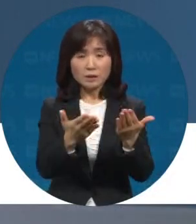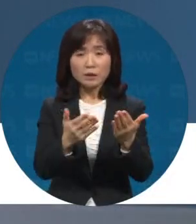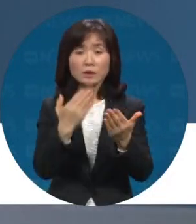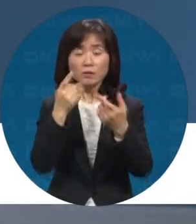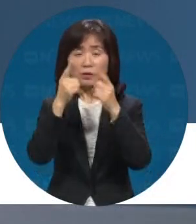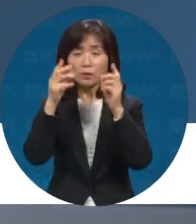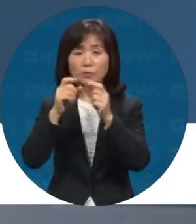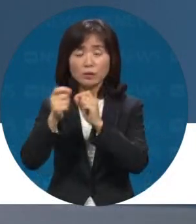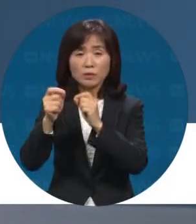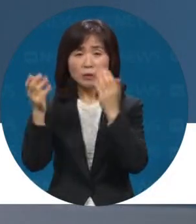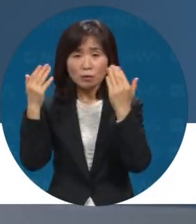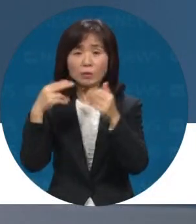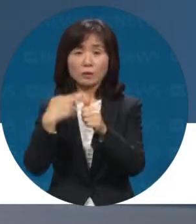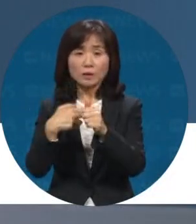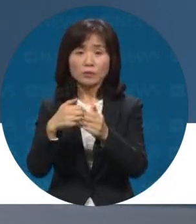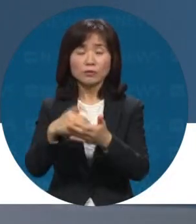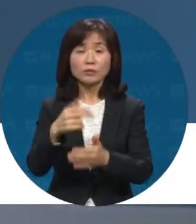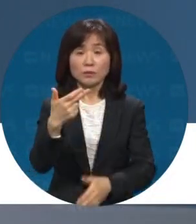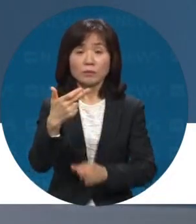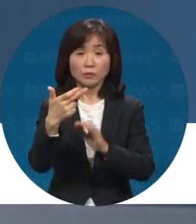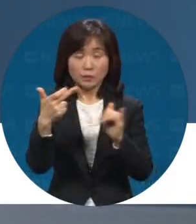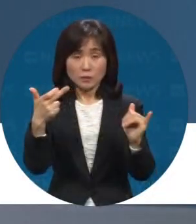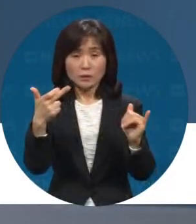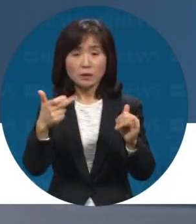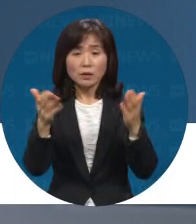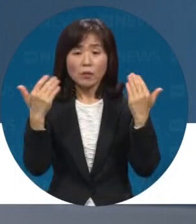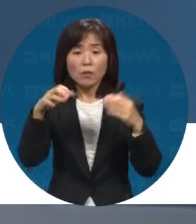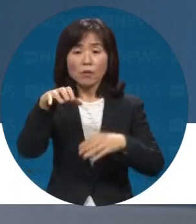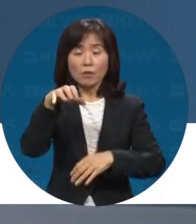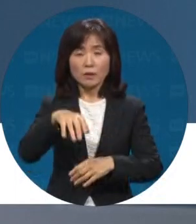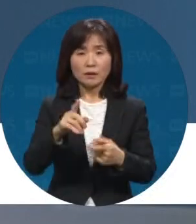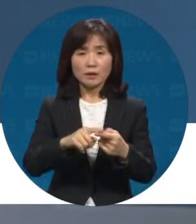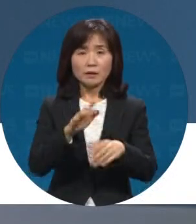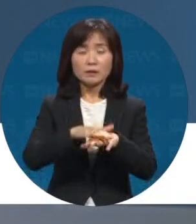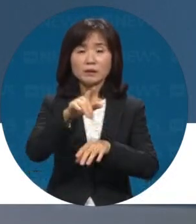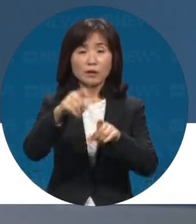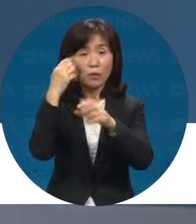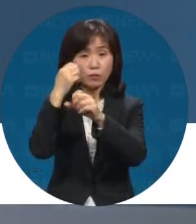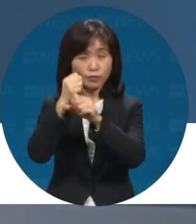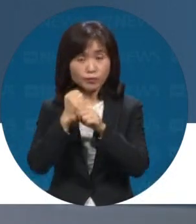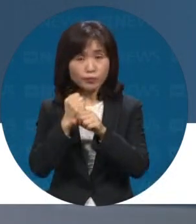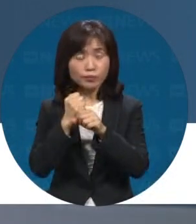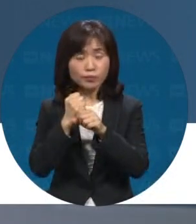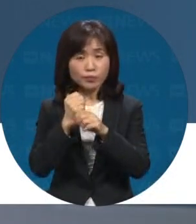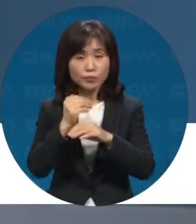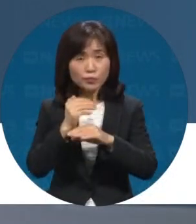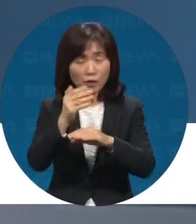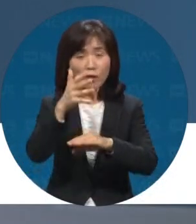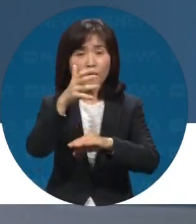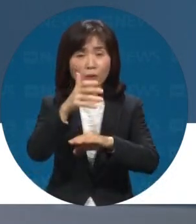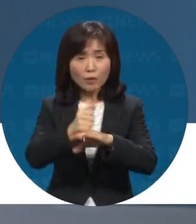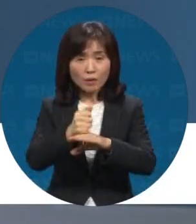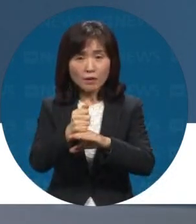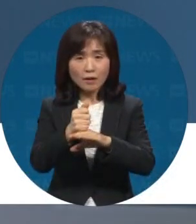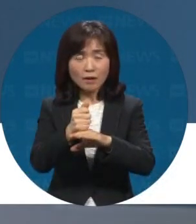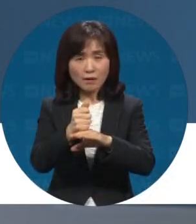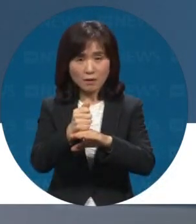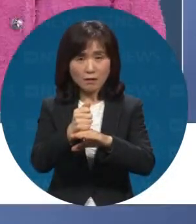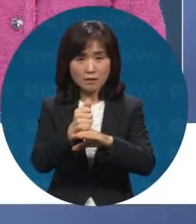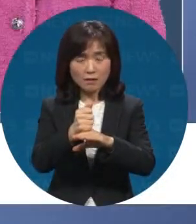부설학교 그 선생님들 17명이 학교 공간에 대한 실천 연구를 진행하고 그 결과를 엮은